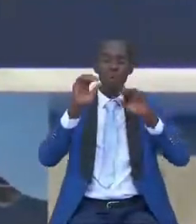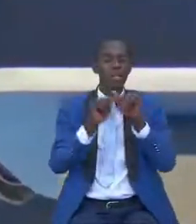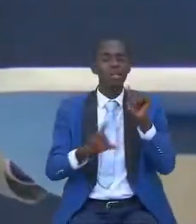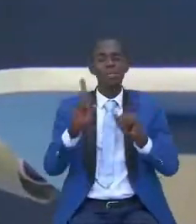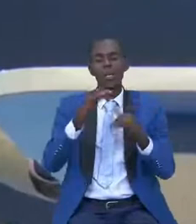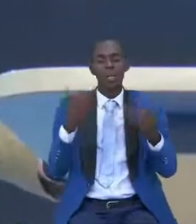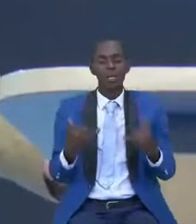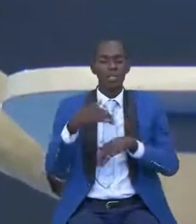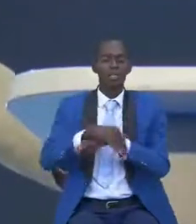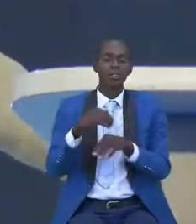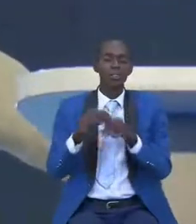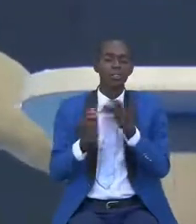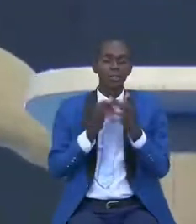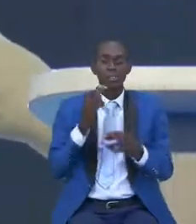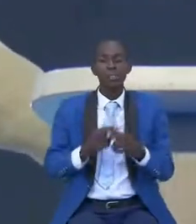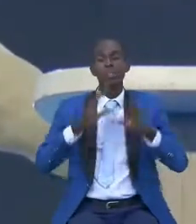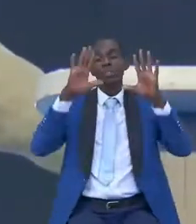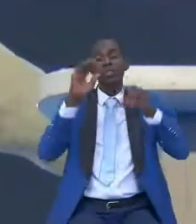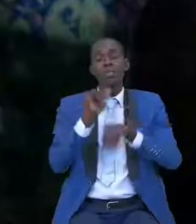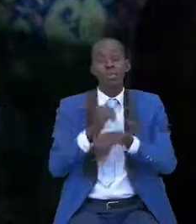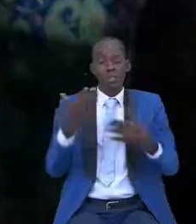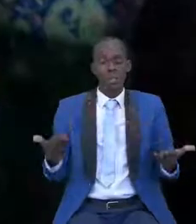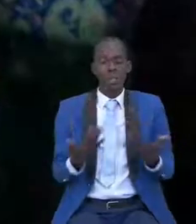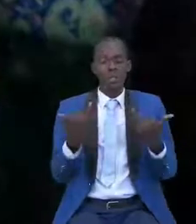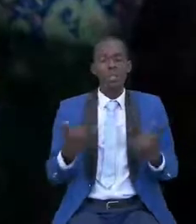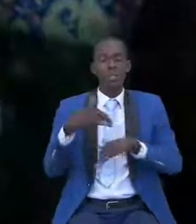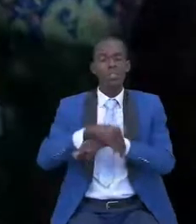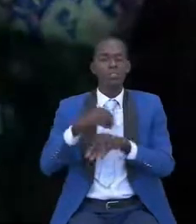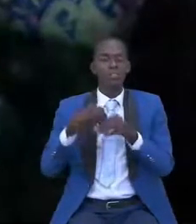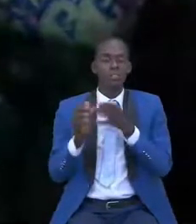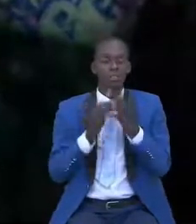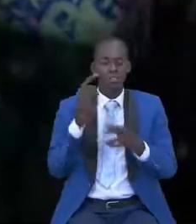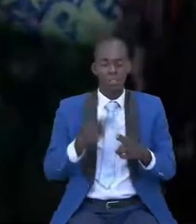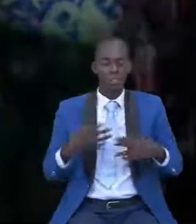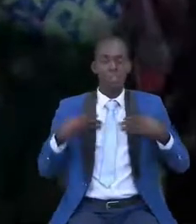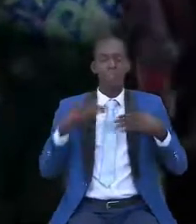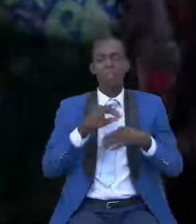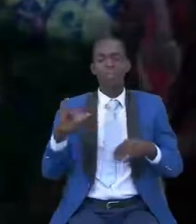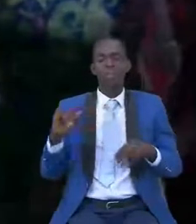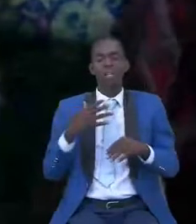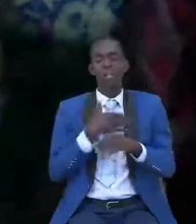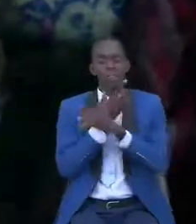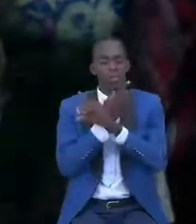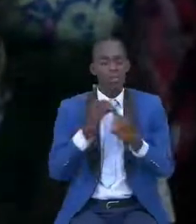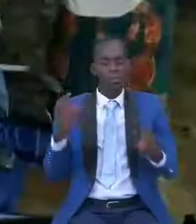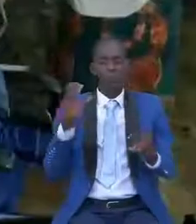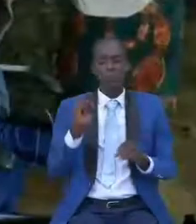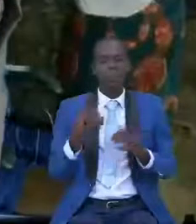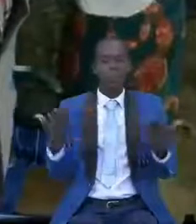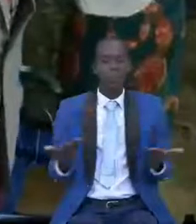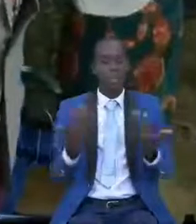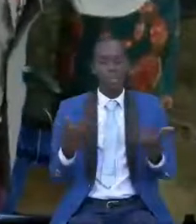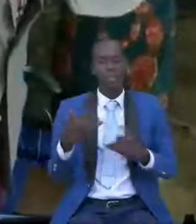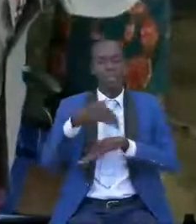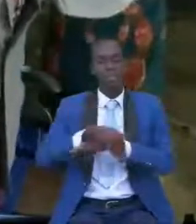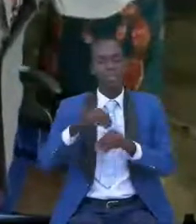Les signes et les prodiges partout ce soir. Miracle ici ce soir. Guérison